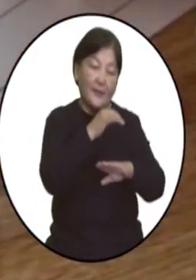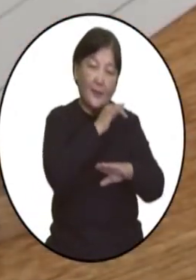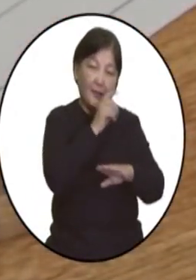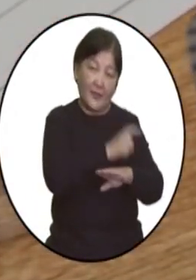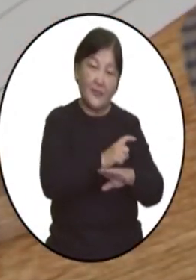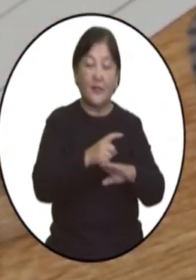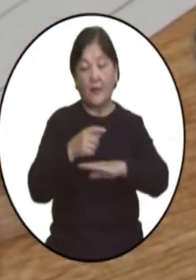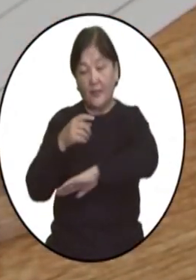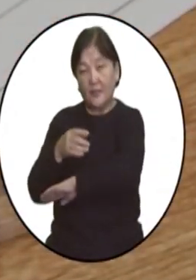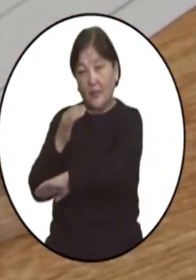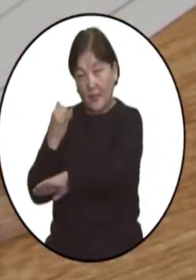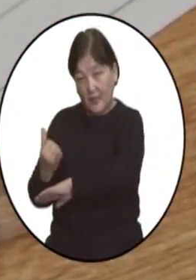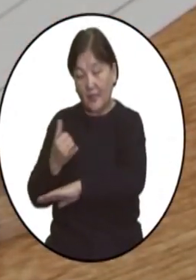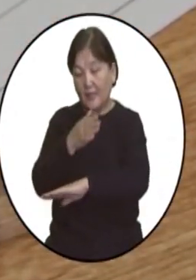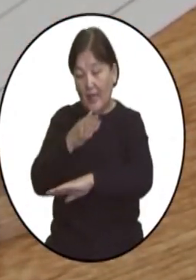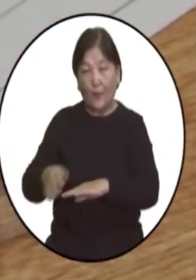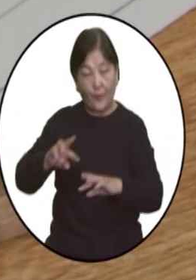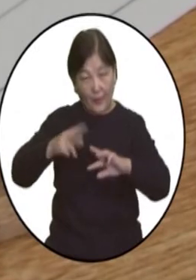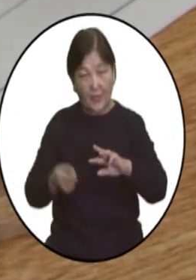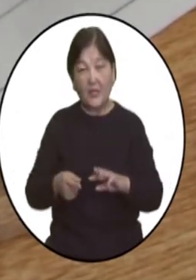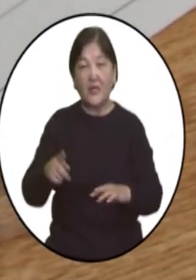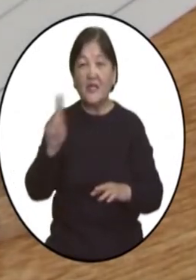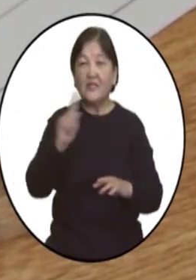шилжүүлээд Z-ийн утгаас мөн